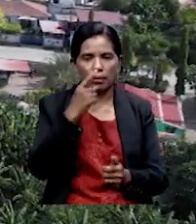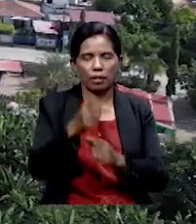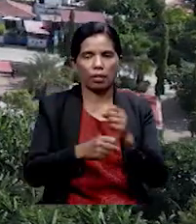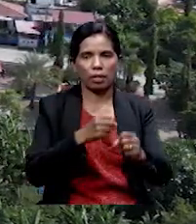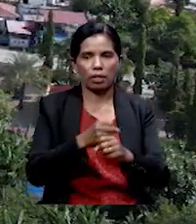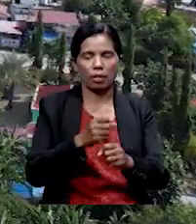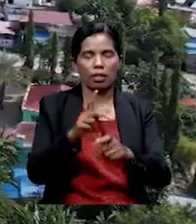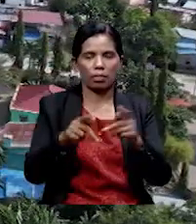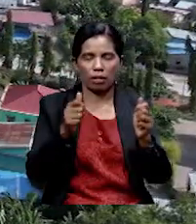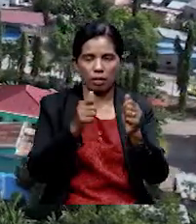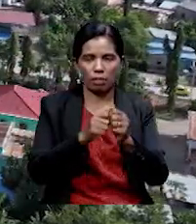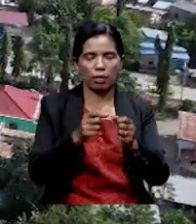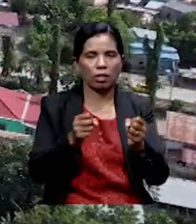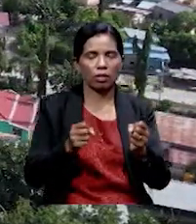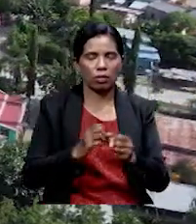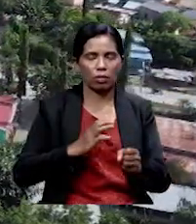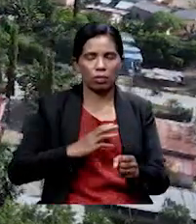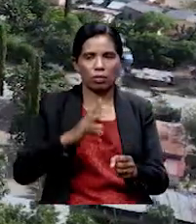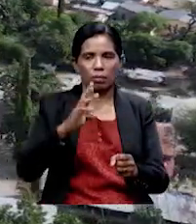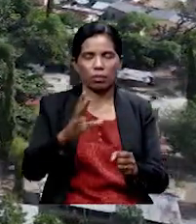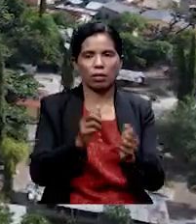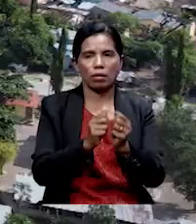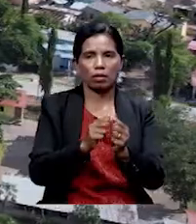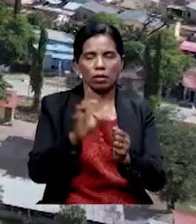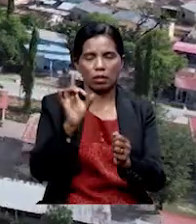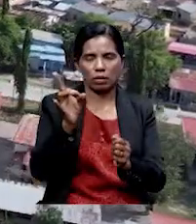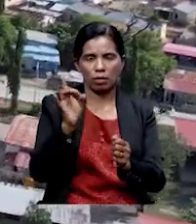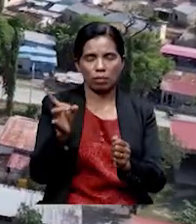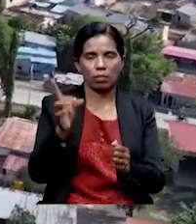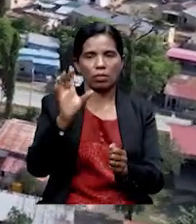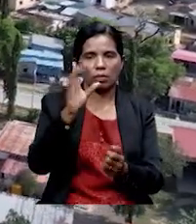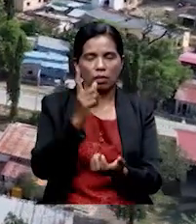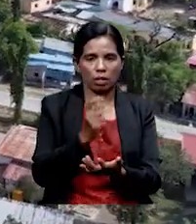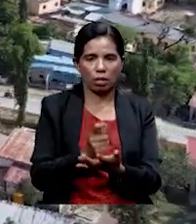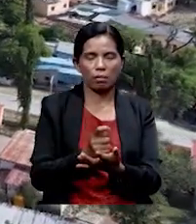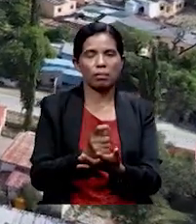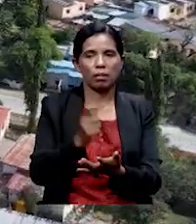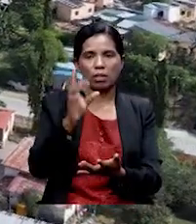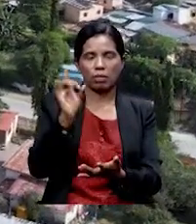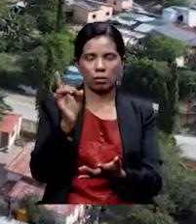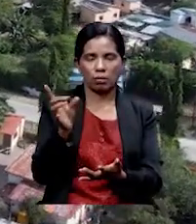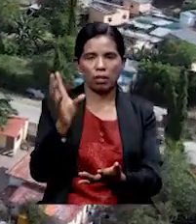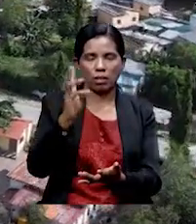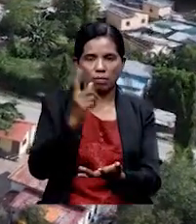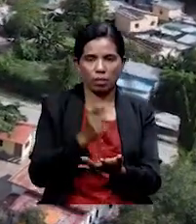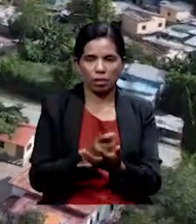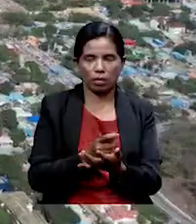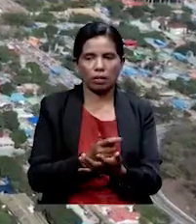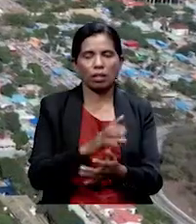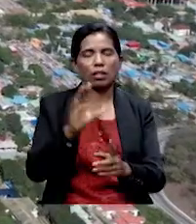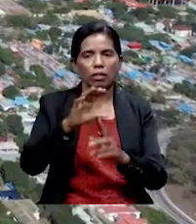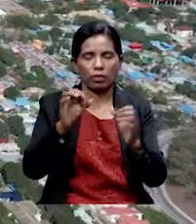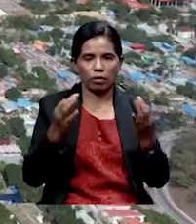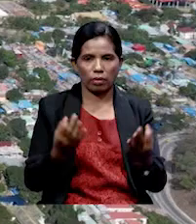lima, populasaun ia suku Komoro hamutuk riuh hitu nu resen nen liu, inklui husi aldea Golgota ho total, chefe